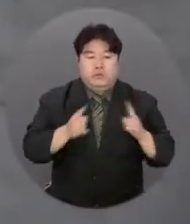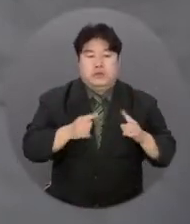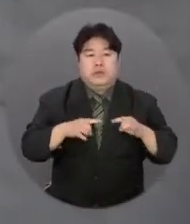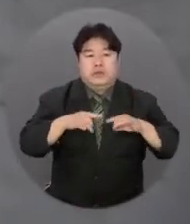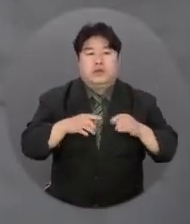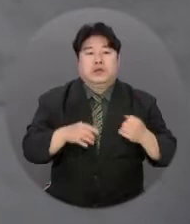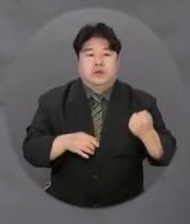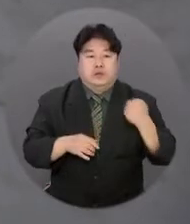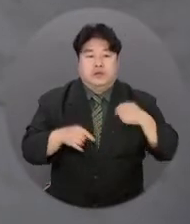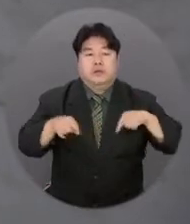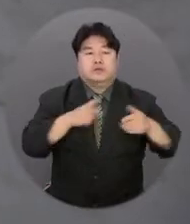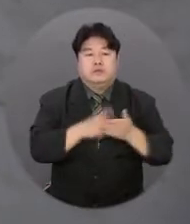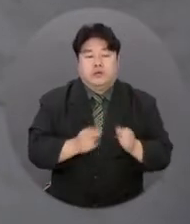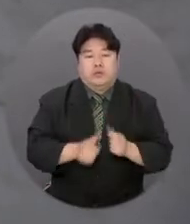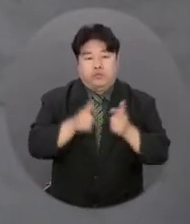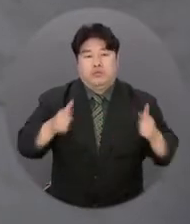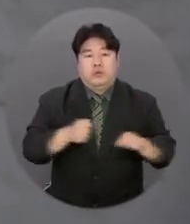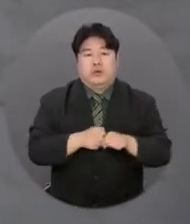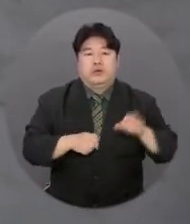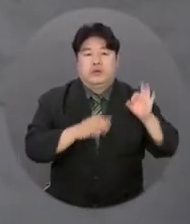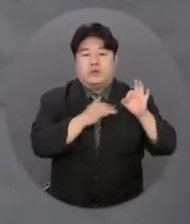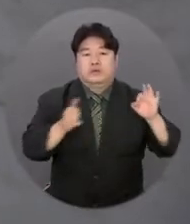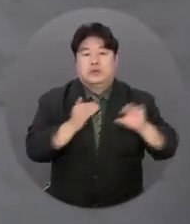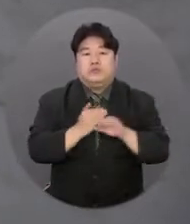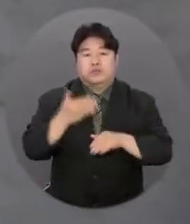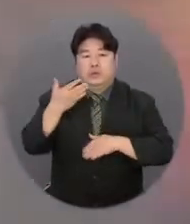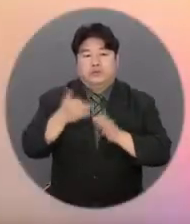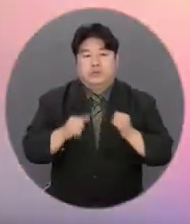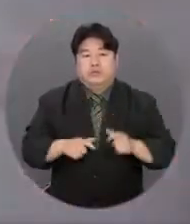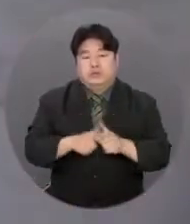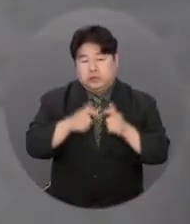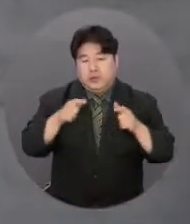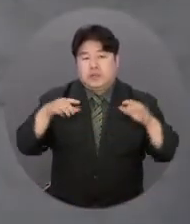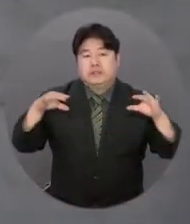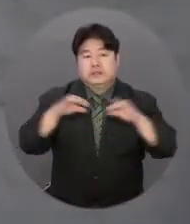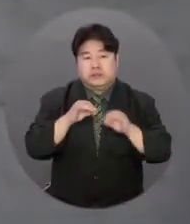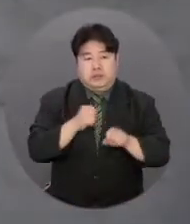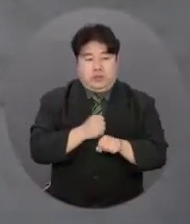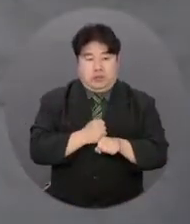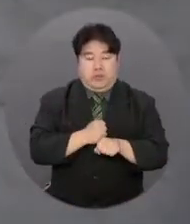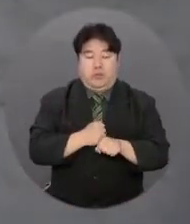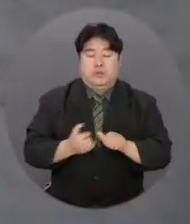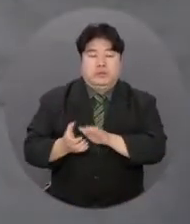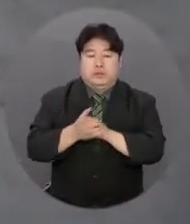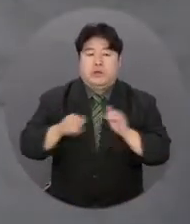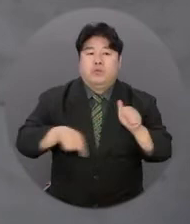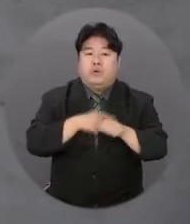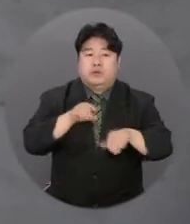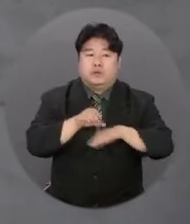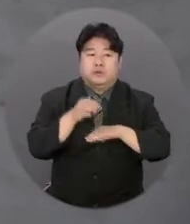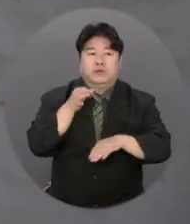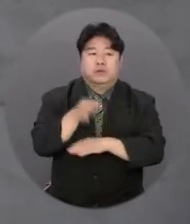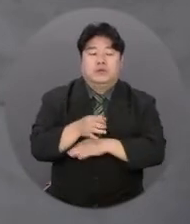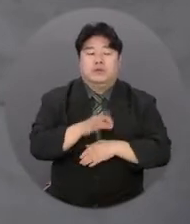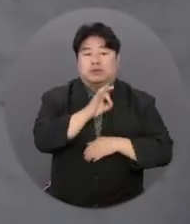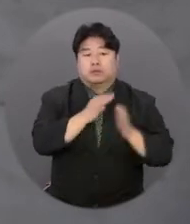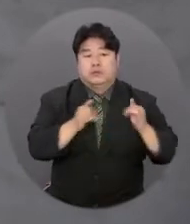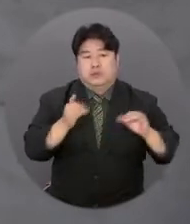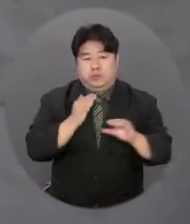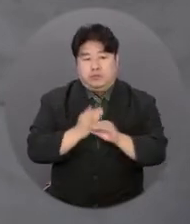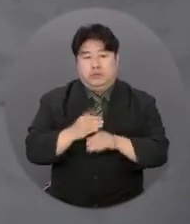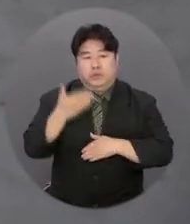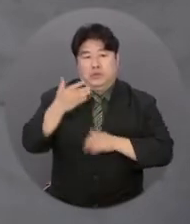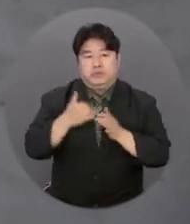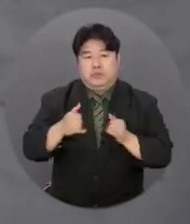정책을 확대하는 것에 대해 10명 중 9명이 찬성했고, 친환경 차량 구매 의향 역시 10명 중 9명이